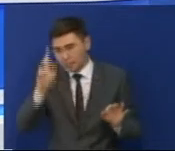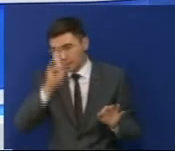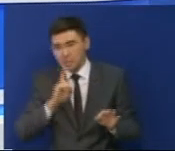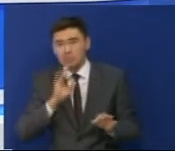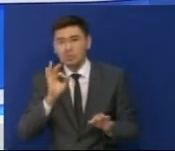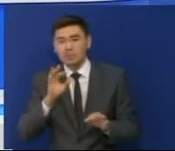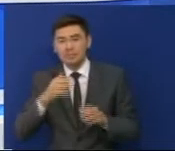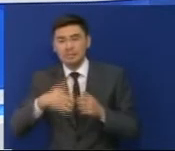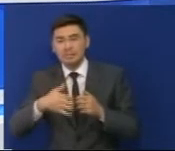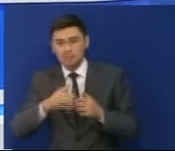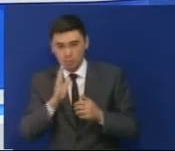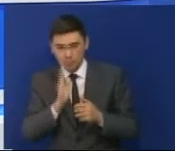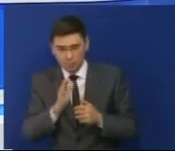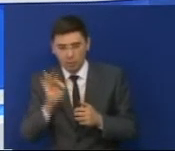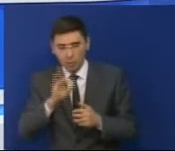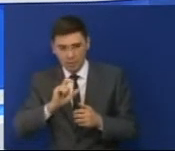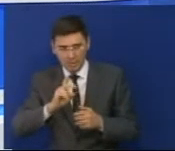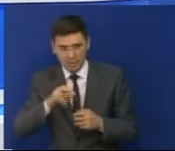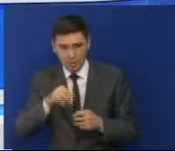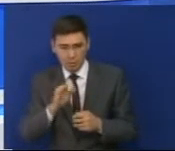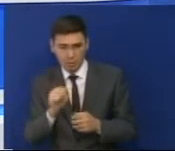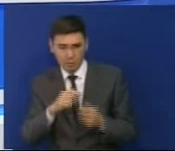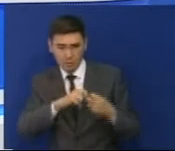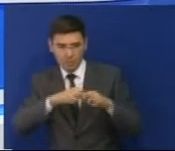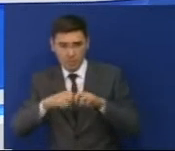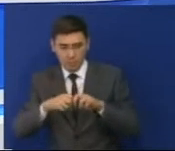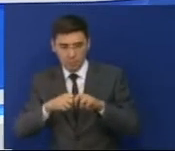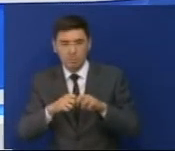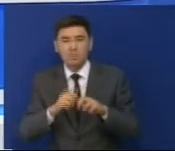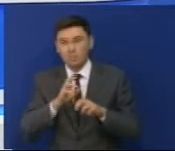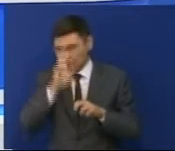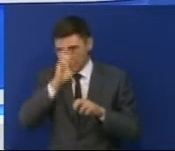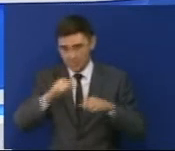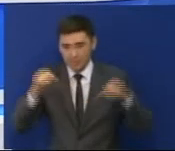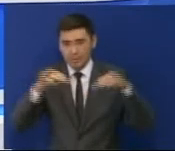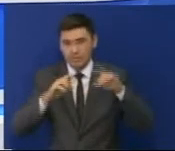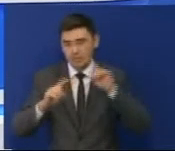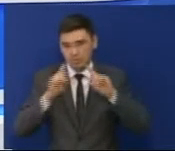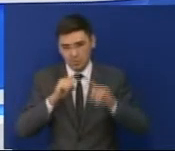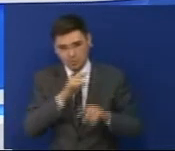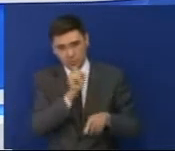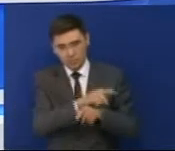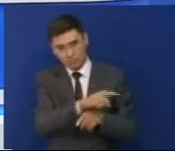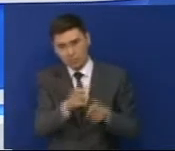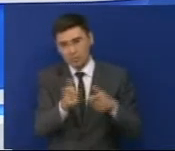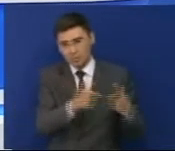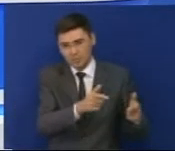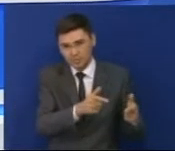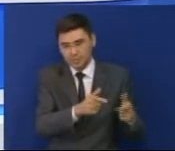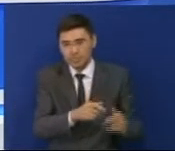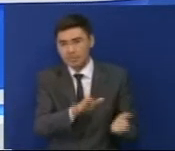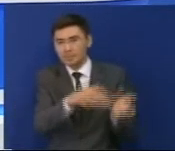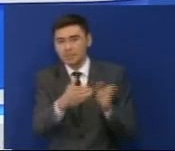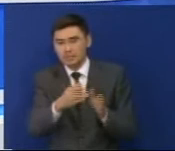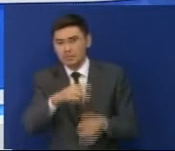өтетін экономикалық даму мәселелеріне арналған үкіметтің кеңейтілген отырысына дайындық жұмыстарын бастауды тапсырды. Ал Сенат